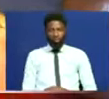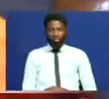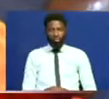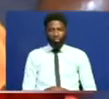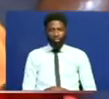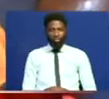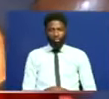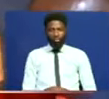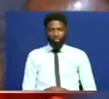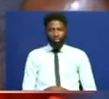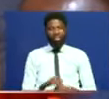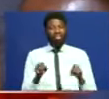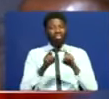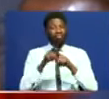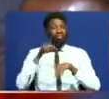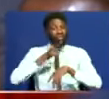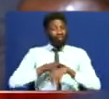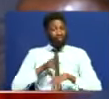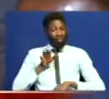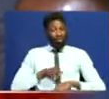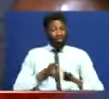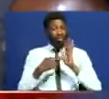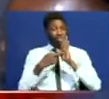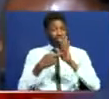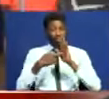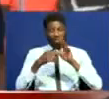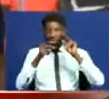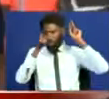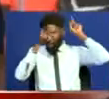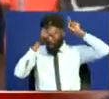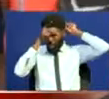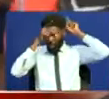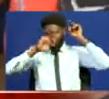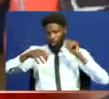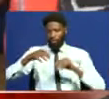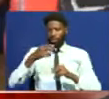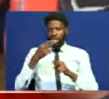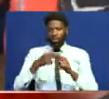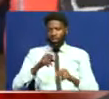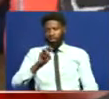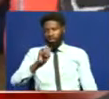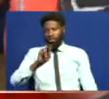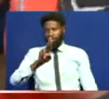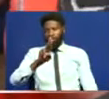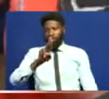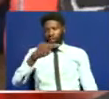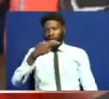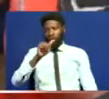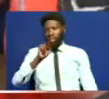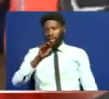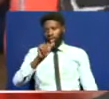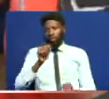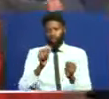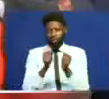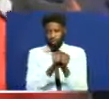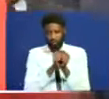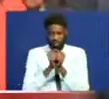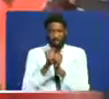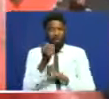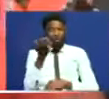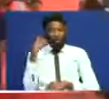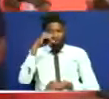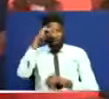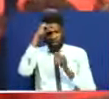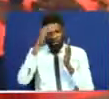Wakati huo huo, mwakilishi wa wanawake katika kaunti ya Kakamega Elsie Mohanda na aliyekuwa gavana wa Kakamega Wycliffe Oparanya